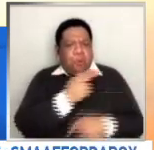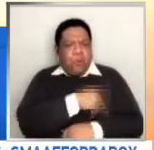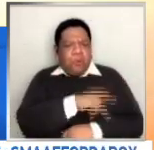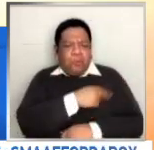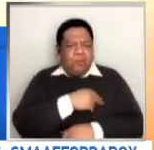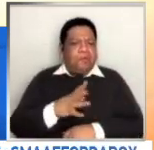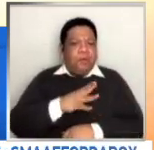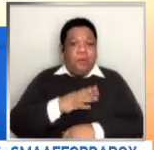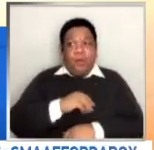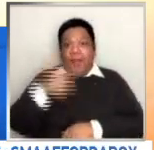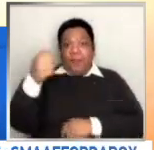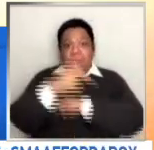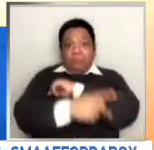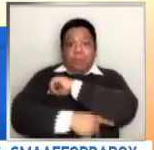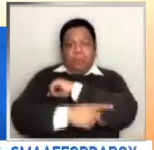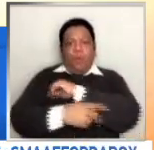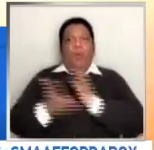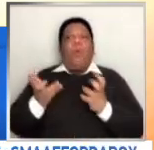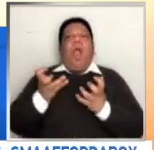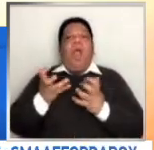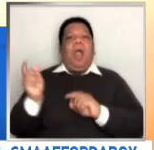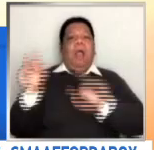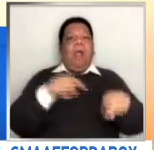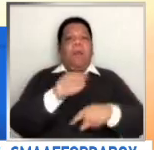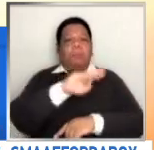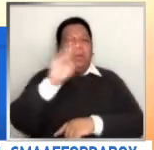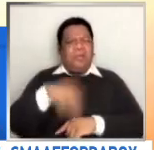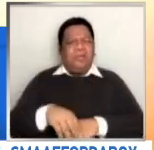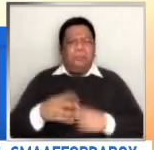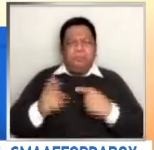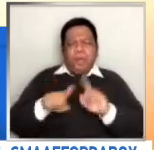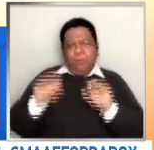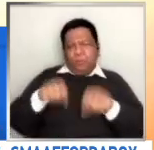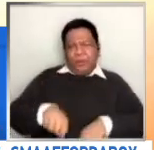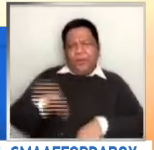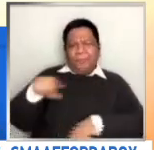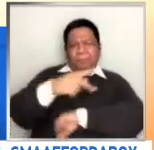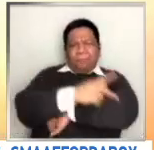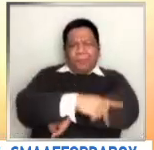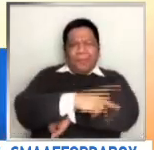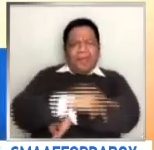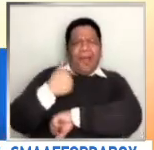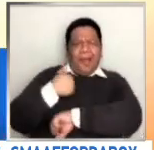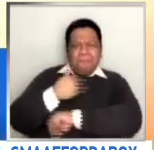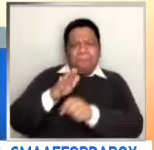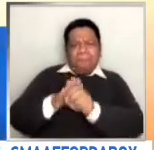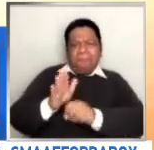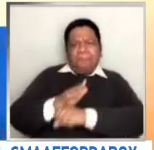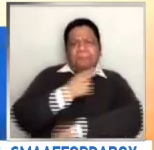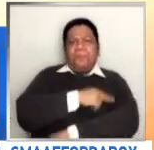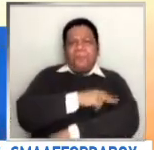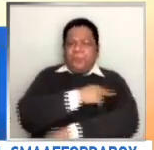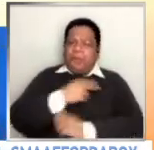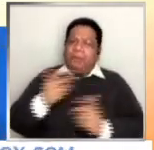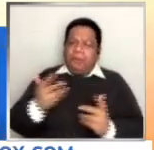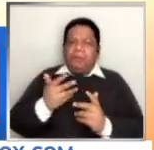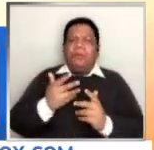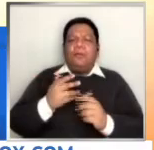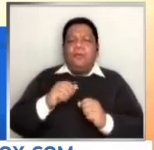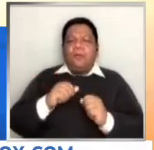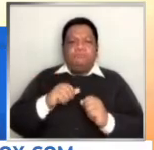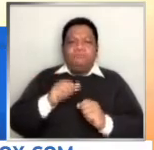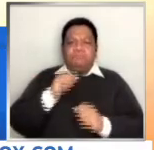minsan gusto nila sa Manila, pwede rin sa mga hospital sa kanilang mga probinsya sana. So iwasan din na pupunta sa mga masyadong